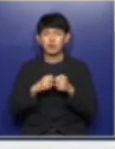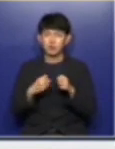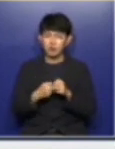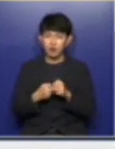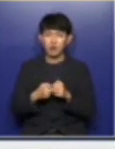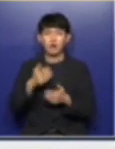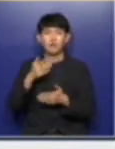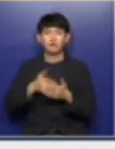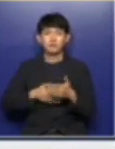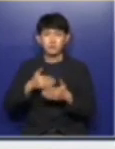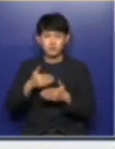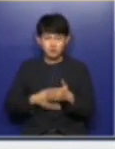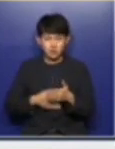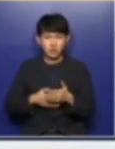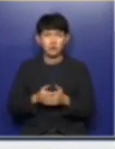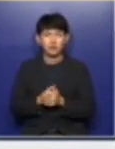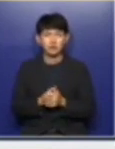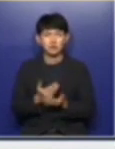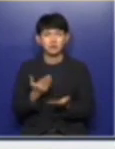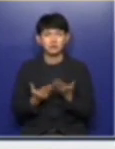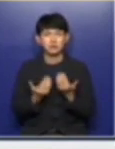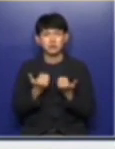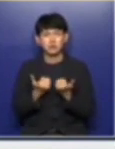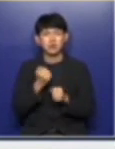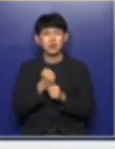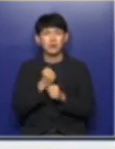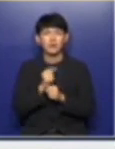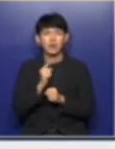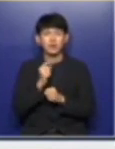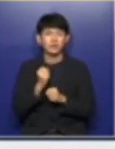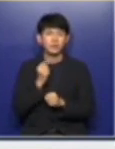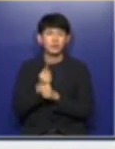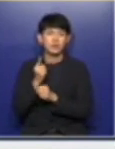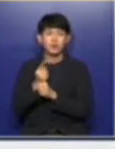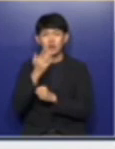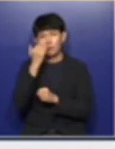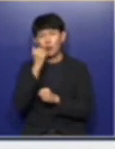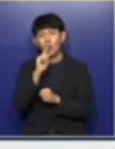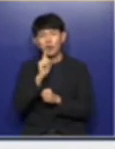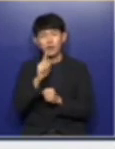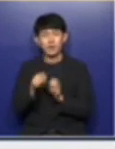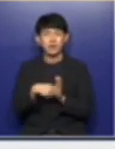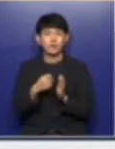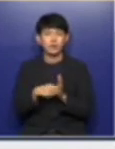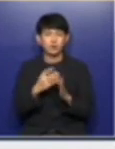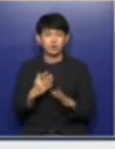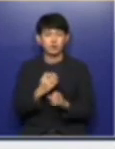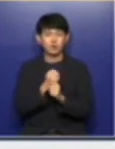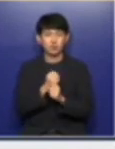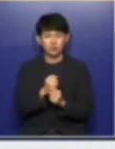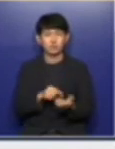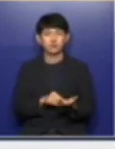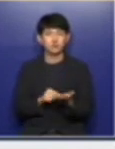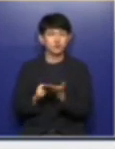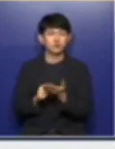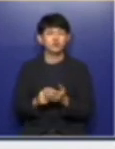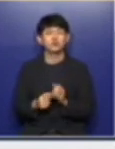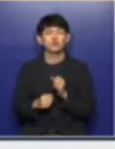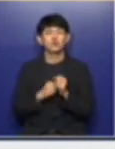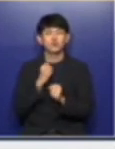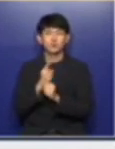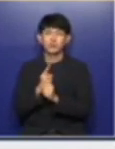รคทั้งสิ่งที่เขาได้มีได้เป็นอยู่ในแต่ละปีเพราะท่านต้องรายงานทุกปีครับเรื่องการมีส่วนร่วมในการขับเคลื่อ